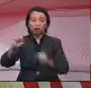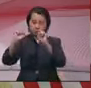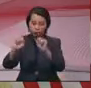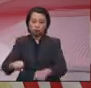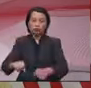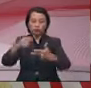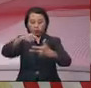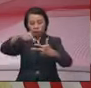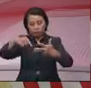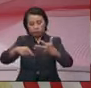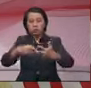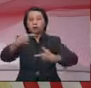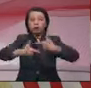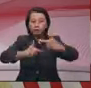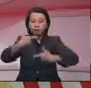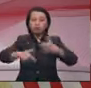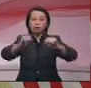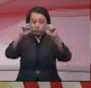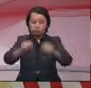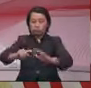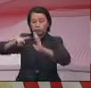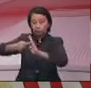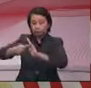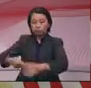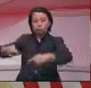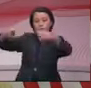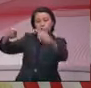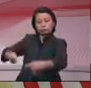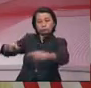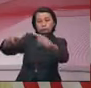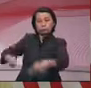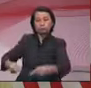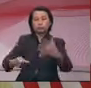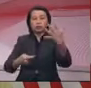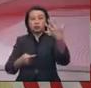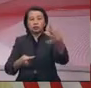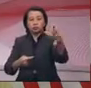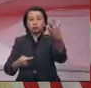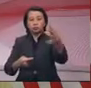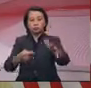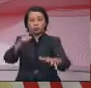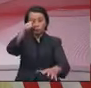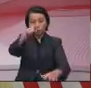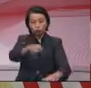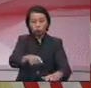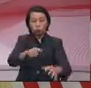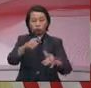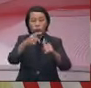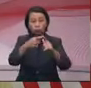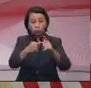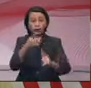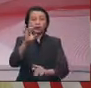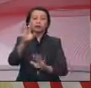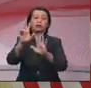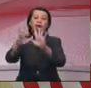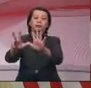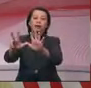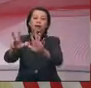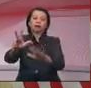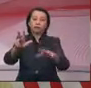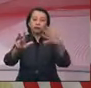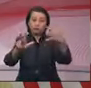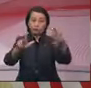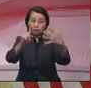untuk memulakan pertandingan mereka pada 15 Ogos nanti. Ya, kita benarkan.